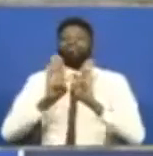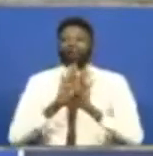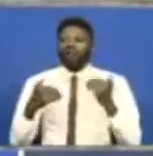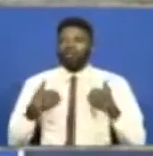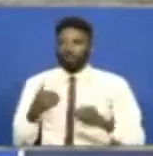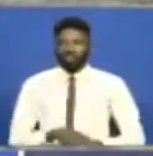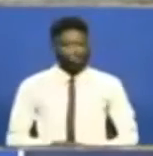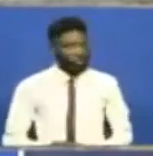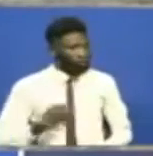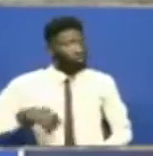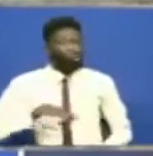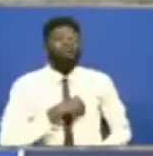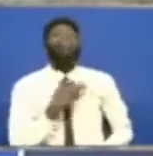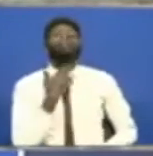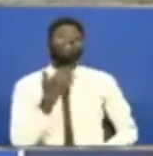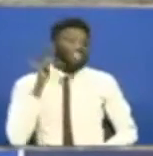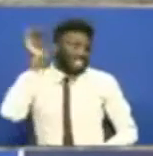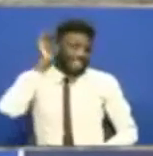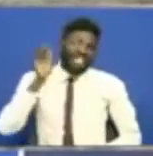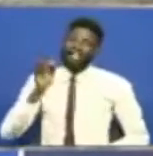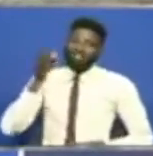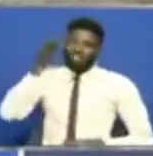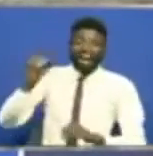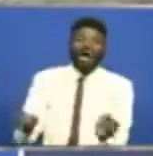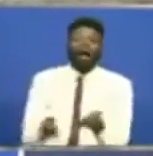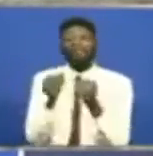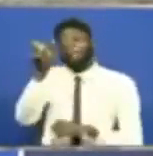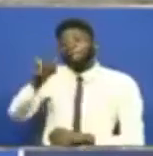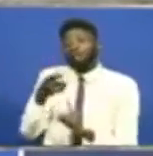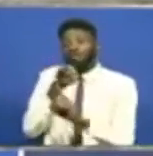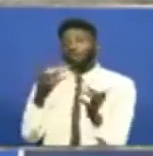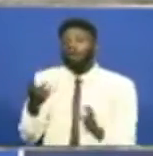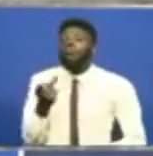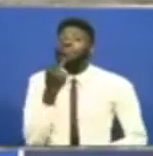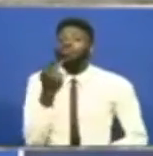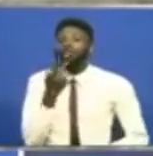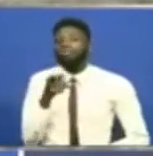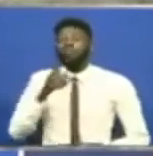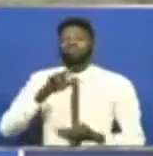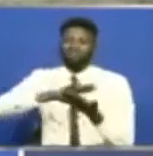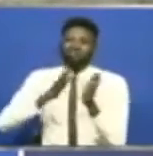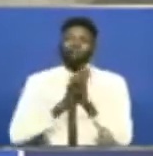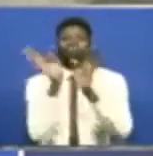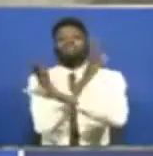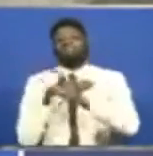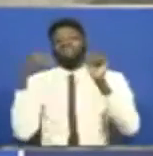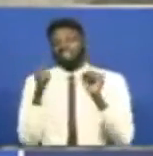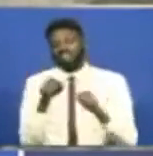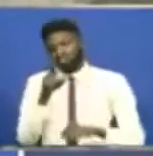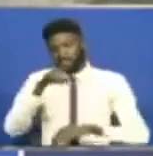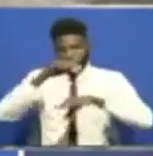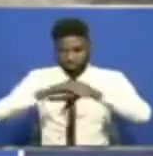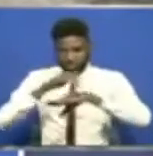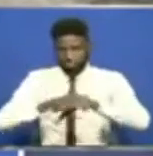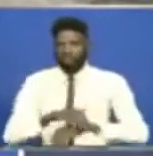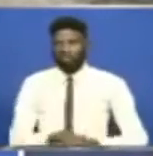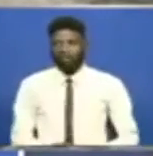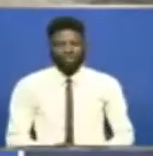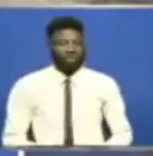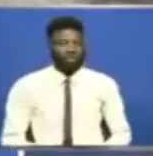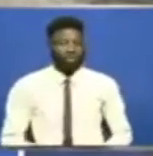Pokote amekuwa president. Kwa hivyo inaenda kila mahali na hiyo itakuwa mzuri. In your home, when